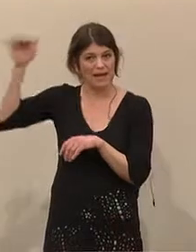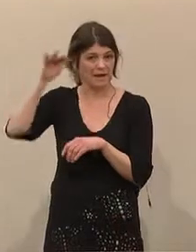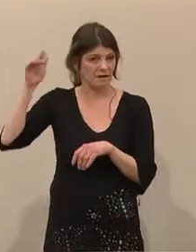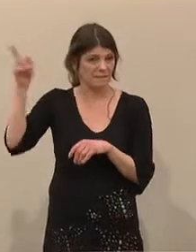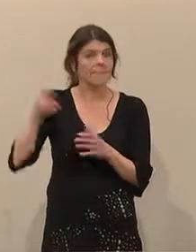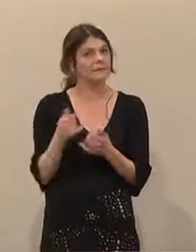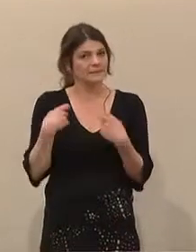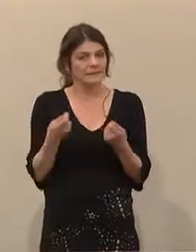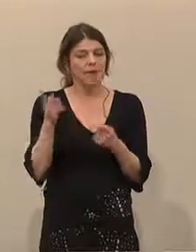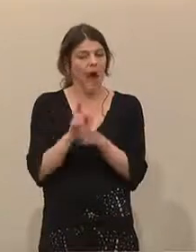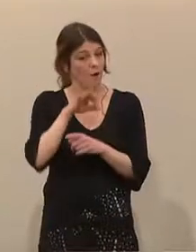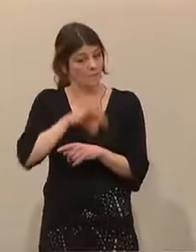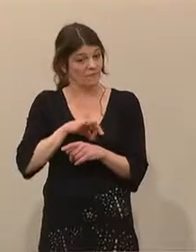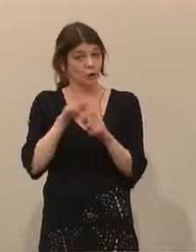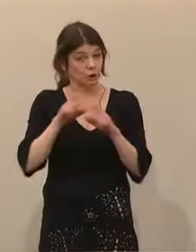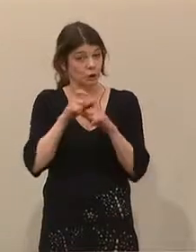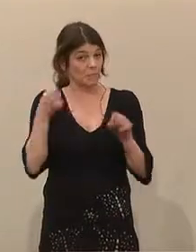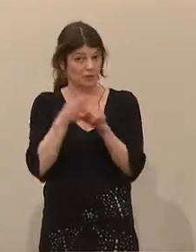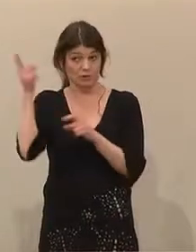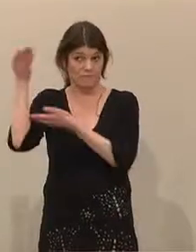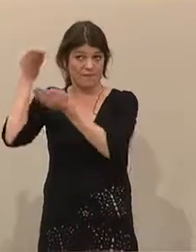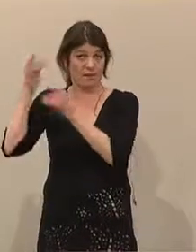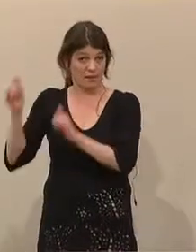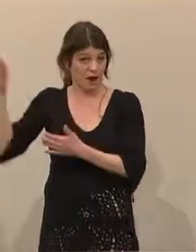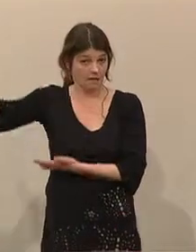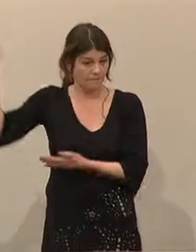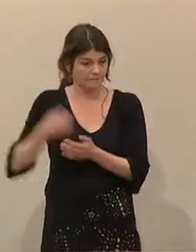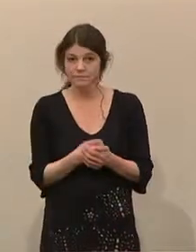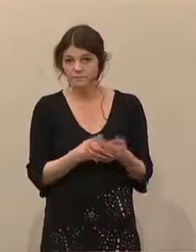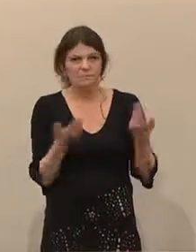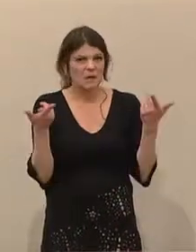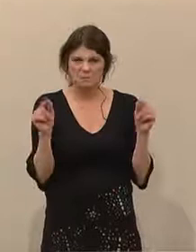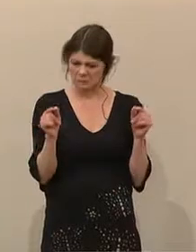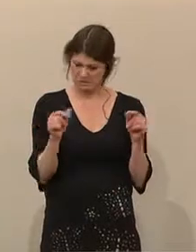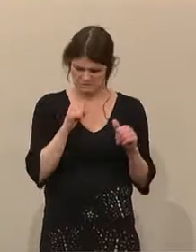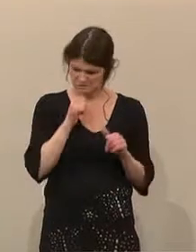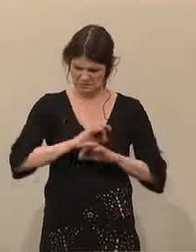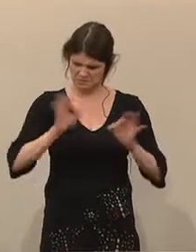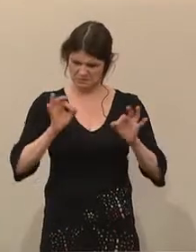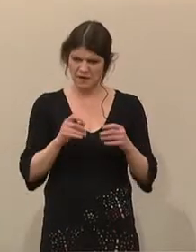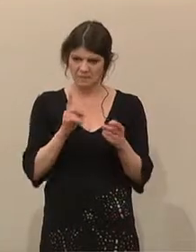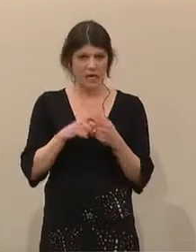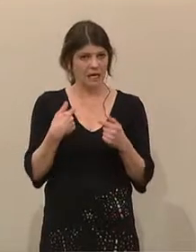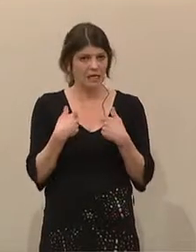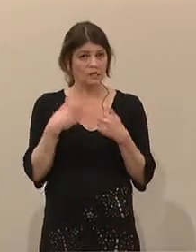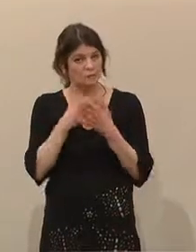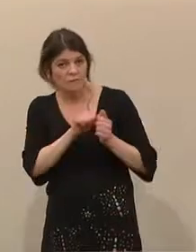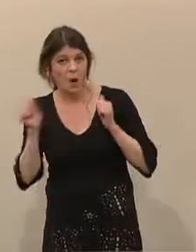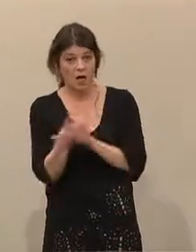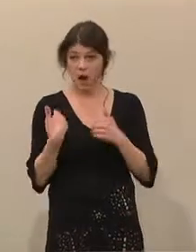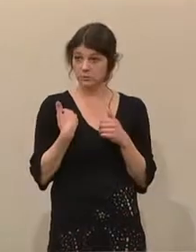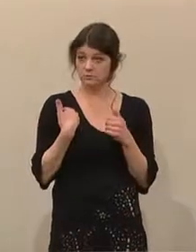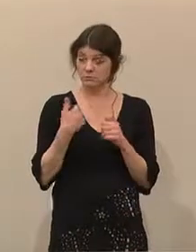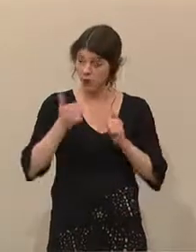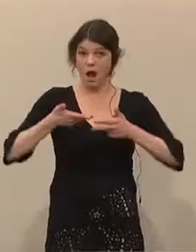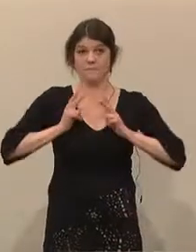eine verpflichtete Schuldenbremse verhandelt. Das wäre somit nicht sehr effektiv, hier den Regelungen der Richtlinien vorzugreifen, denn